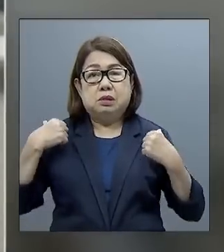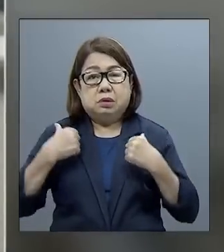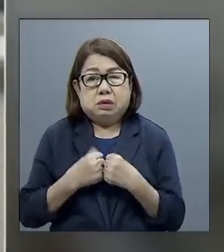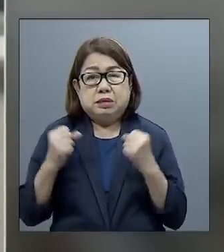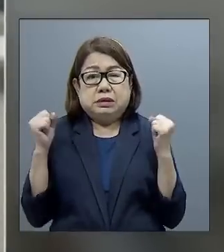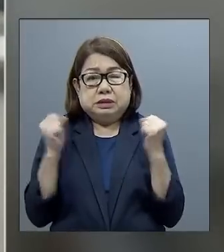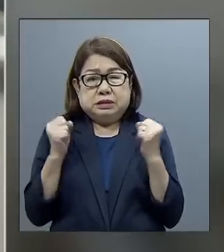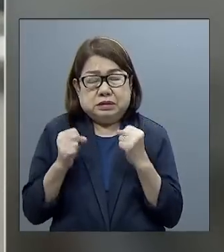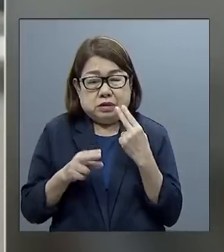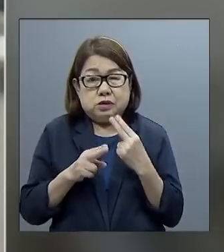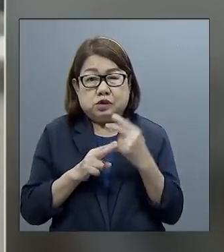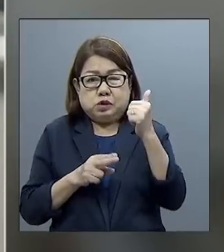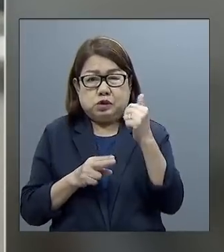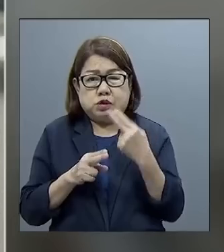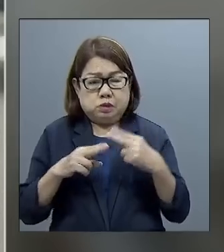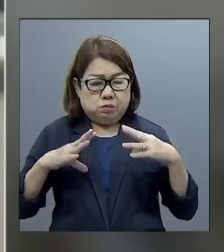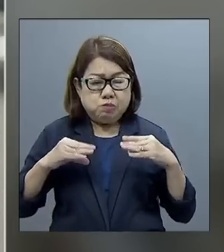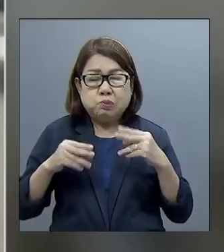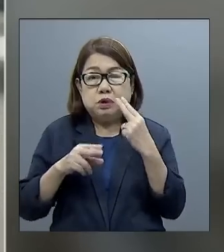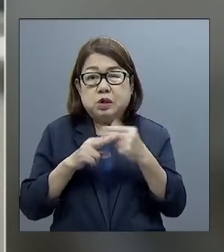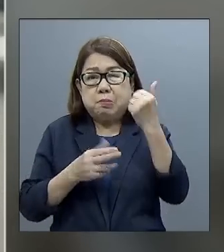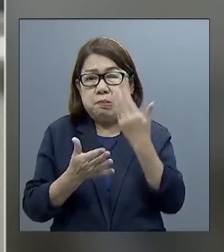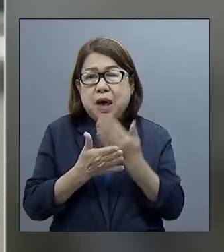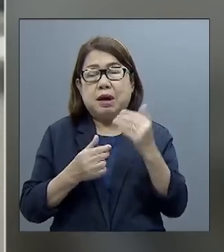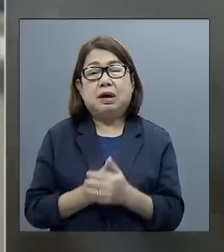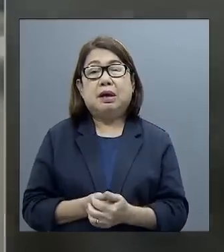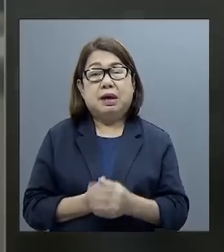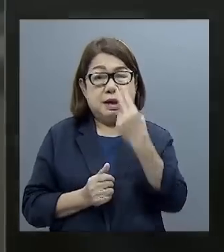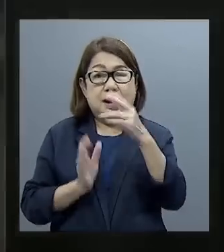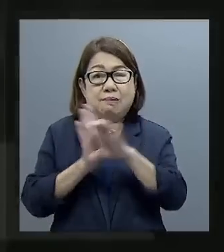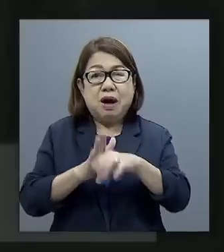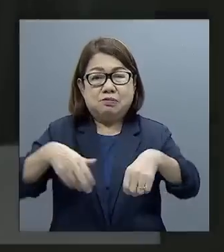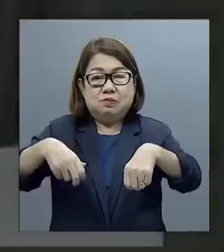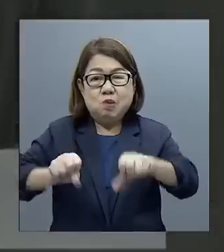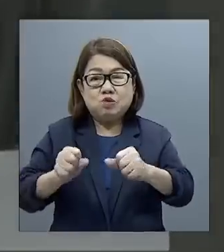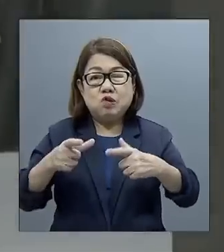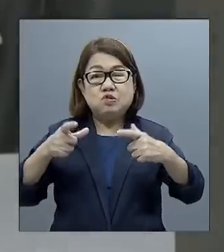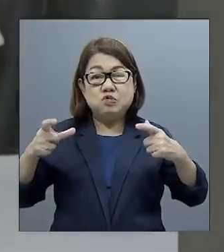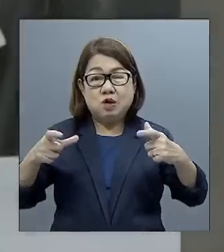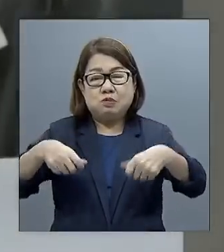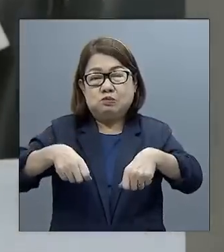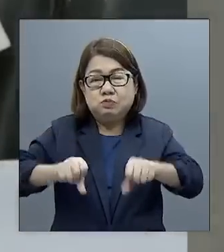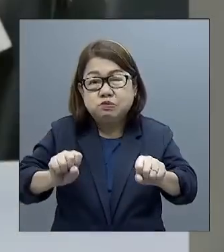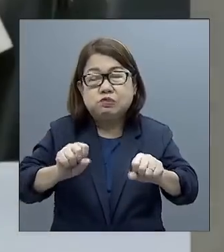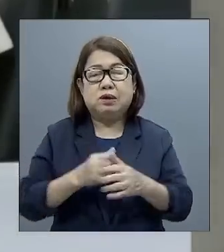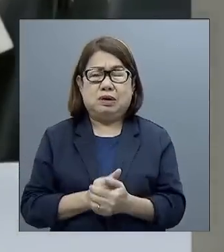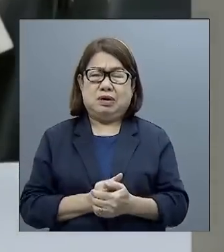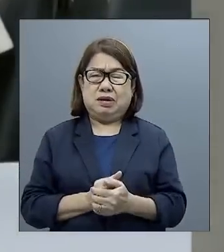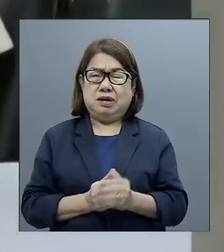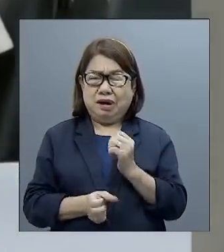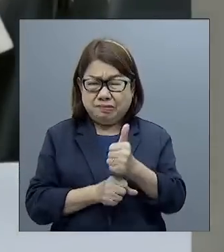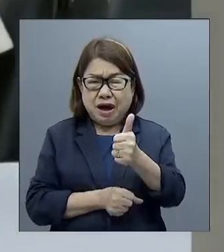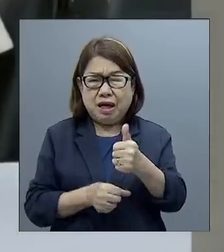แบรนด์ยี่ห้อดังแล้วก็มีภาพนะคะทรงขี่รถจักรยานยนต์คันโตหลายคนมองว่าได้ยังไงไม่เหมาะส